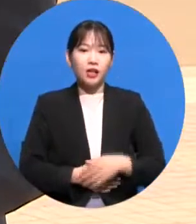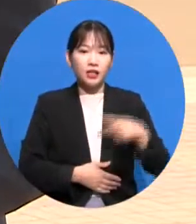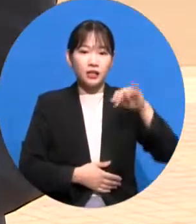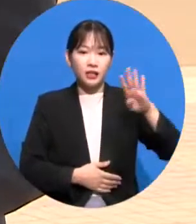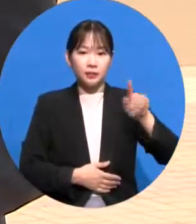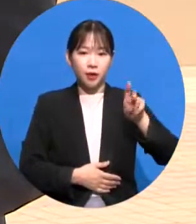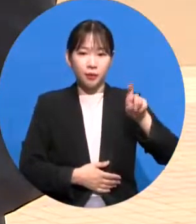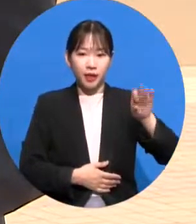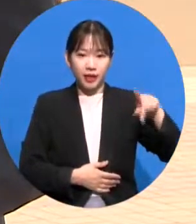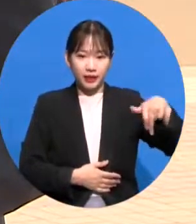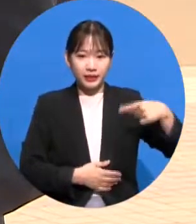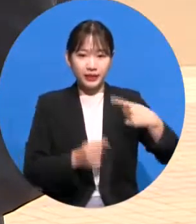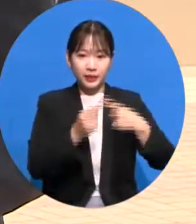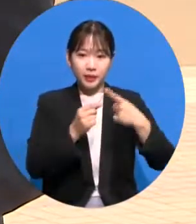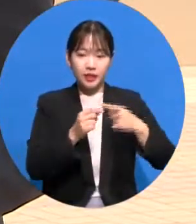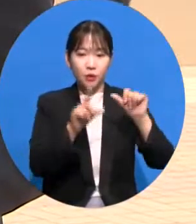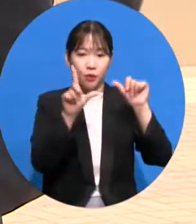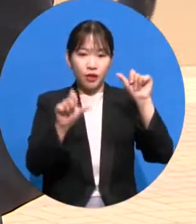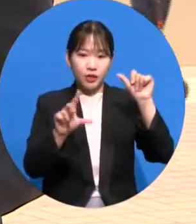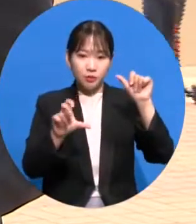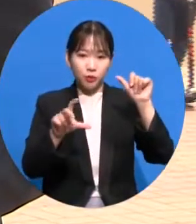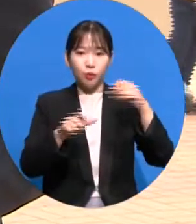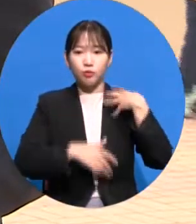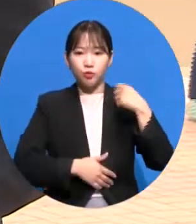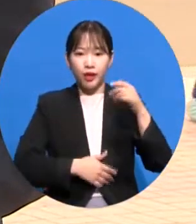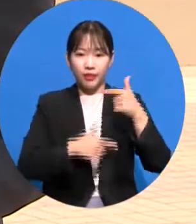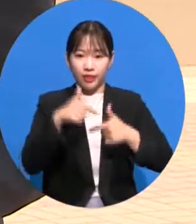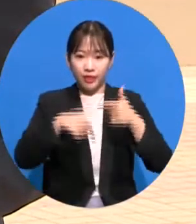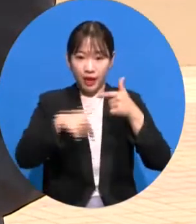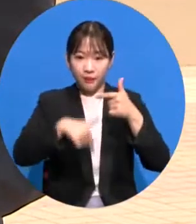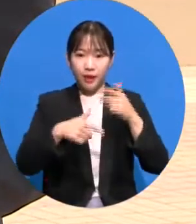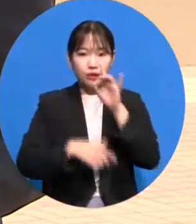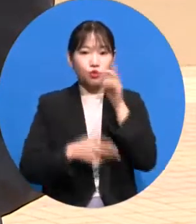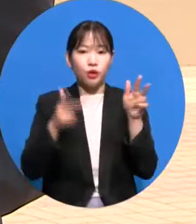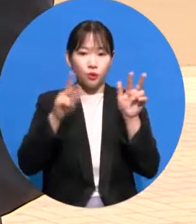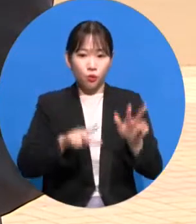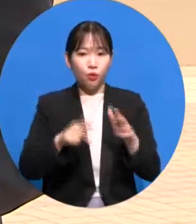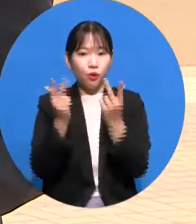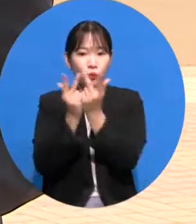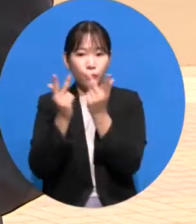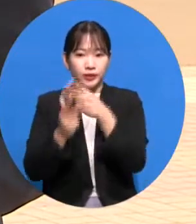실버마이크의 첫 공연은 5월 25일 무안군 남학중앙공원과